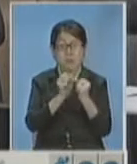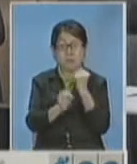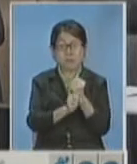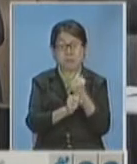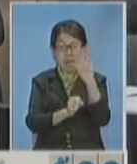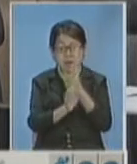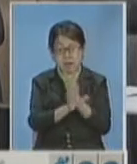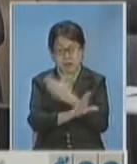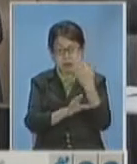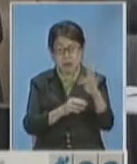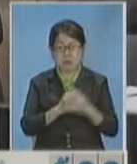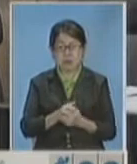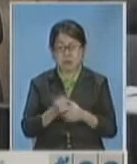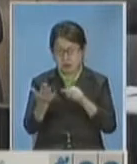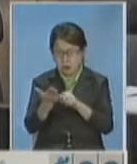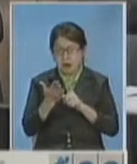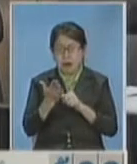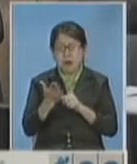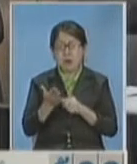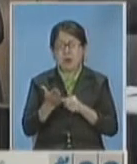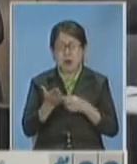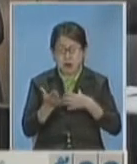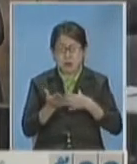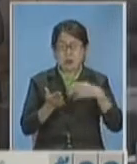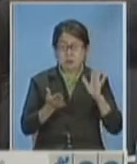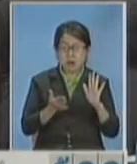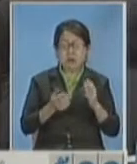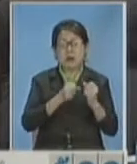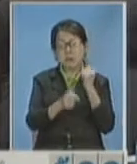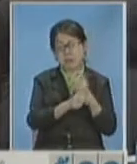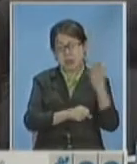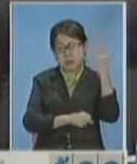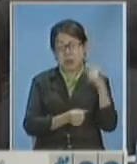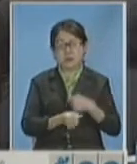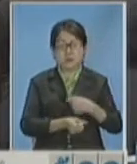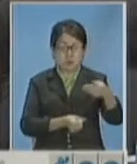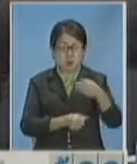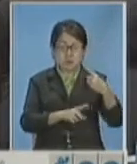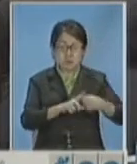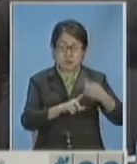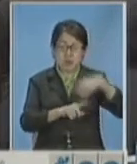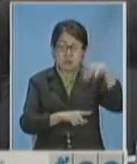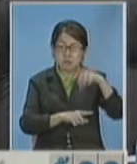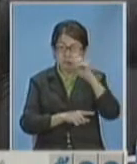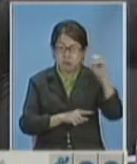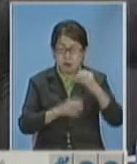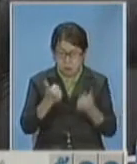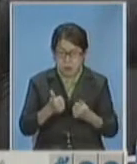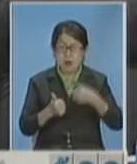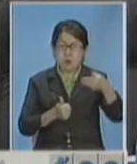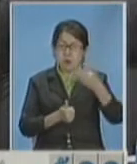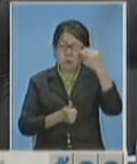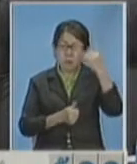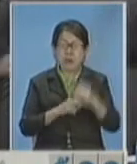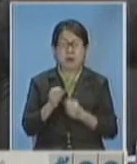เป็นการของบประมาณแบบผุผุโผล่นะคะหมายความว่าปีที่แล้วอตก.ไม่ได้ขอรายการนี้เลยค่ะไม่มีค่ะอยู่ในปีงบประม